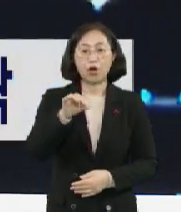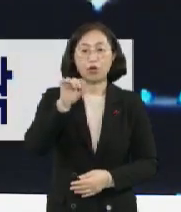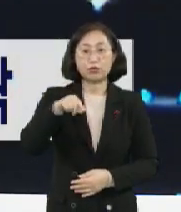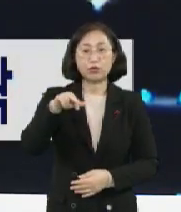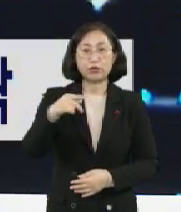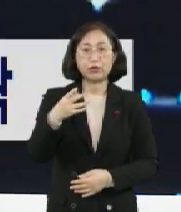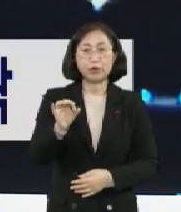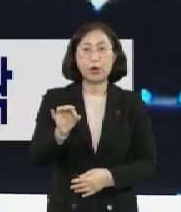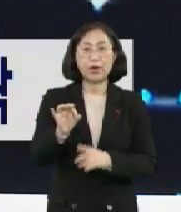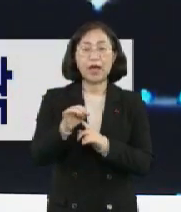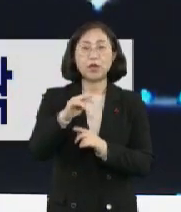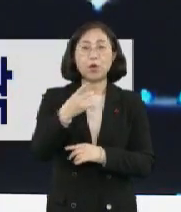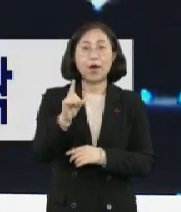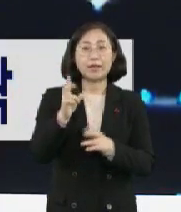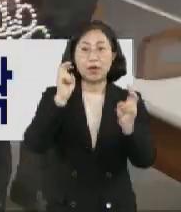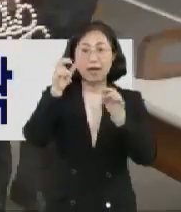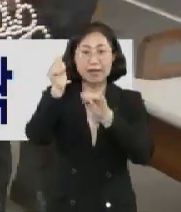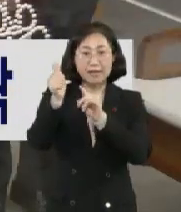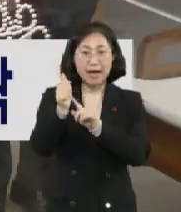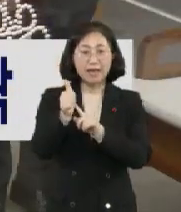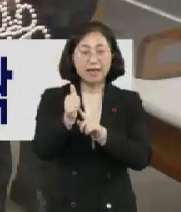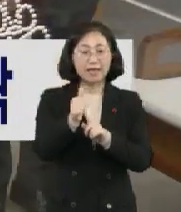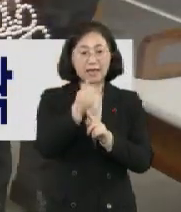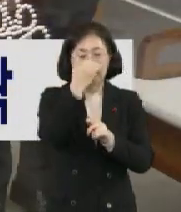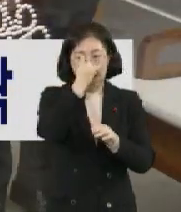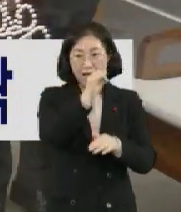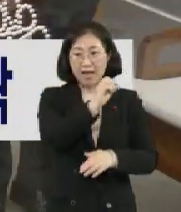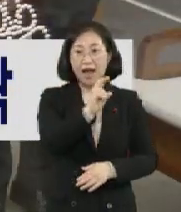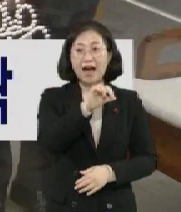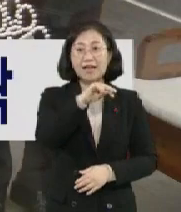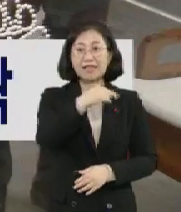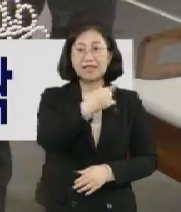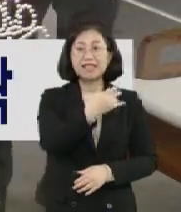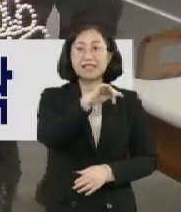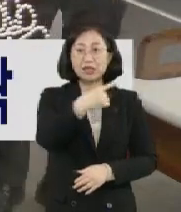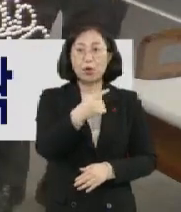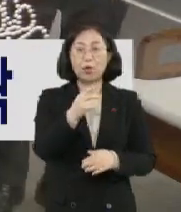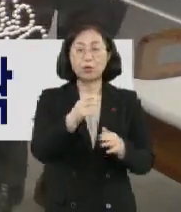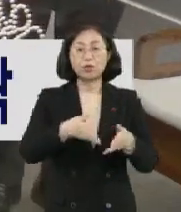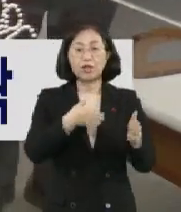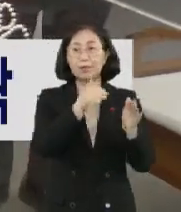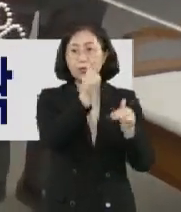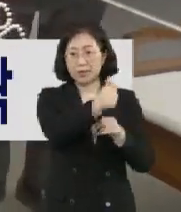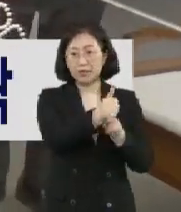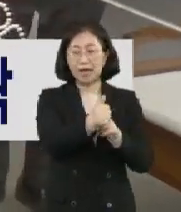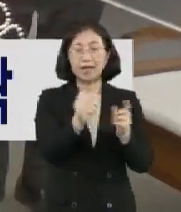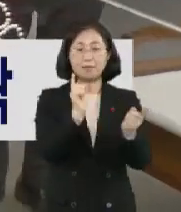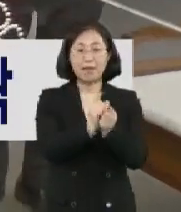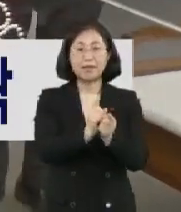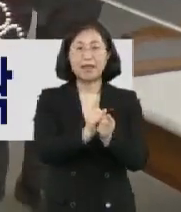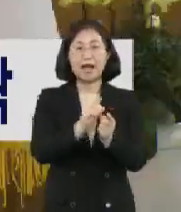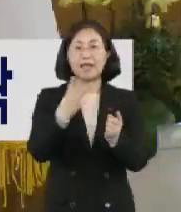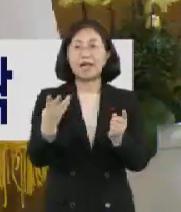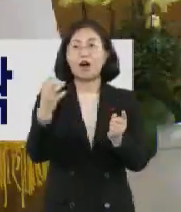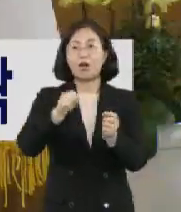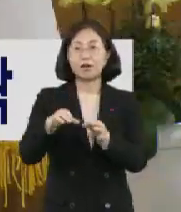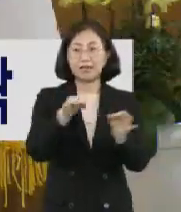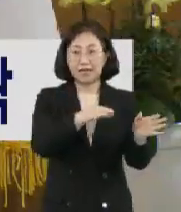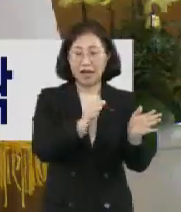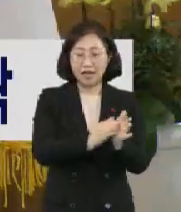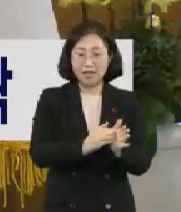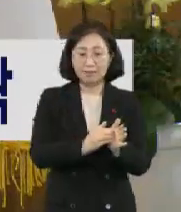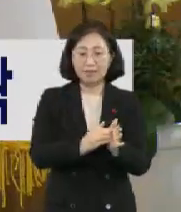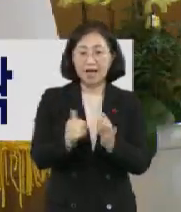성우정 도원 ENC 회장이 양승조 충남지사를 찾아 이웃돕기 성금 4억 원을 기탁했습니다. 성우정